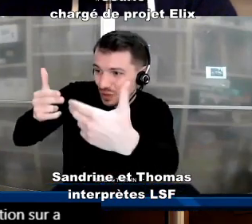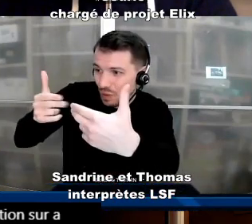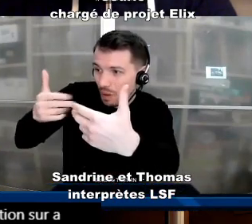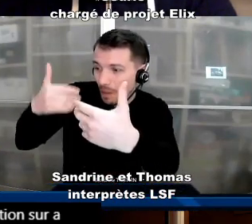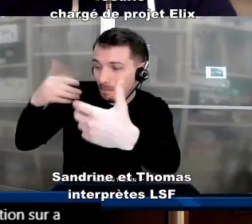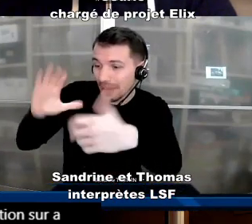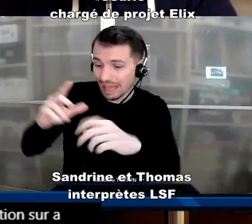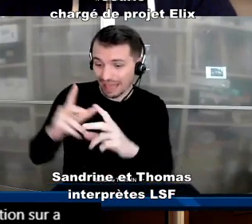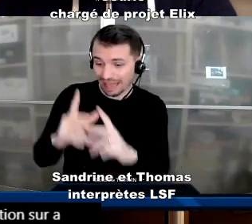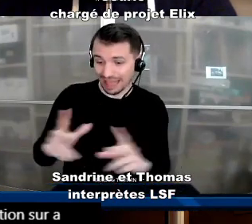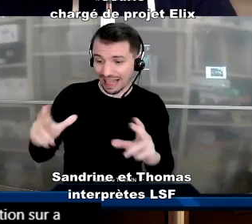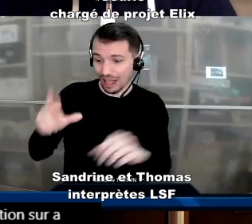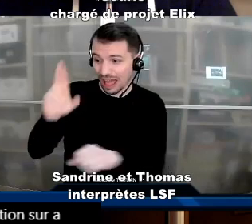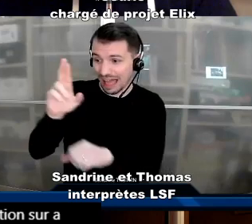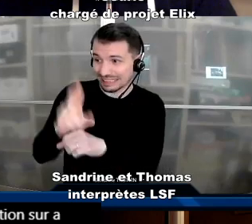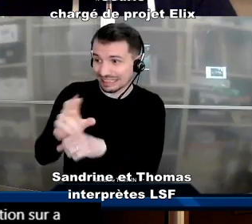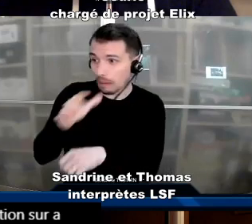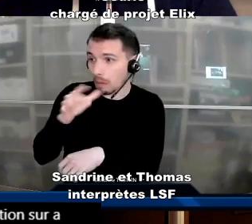réservé.